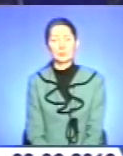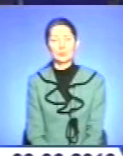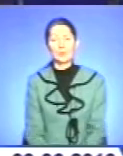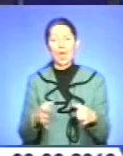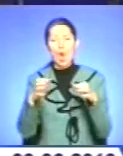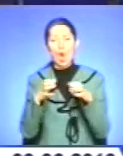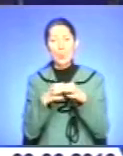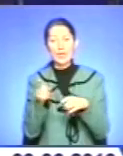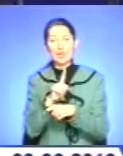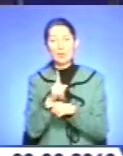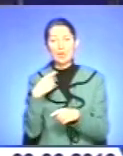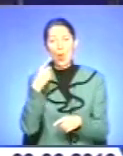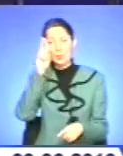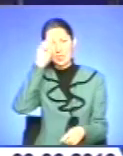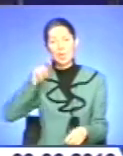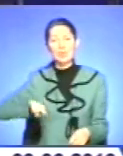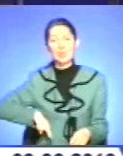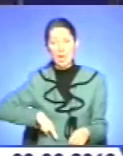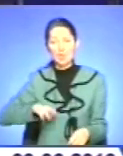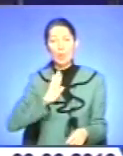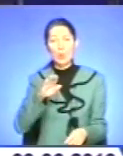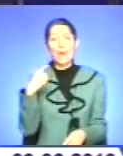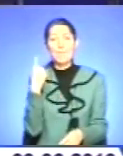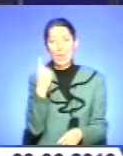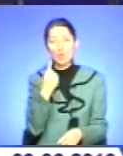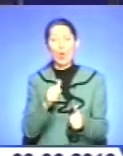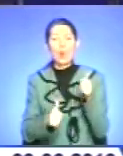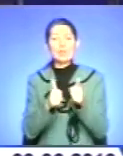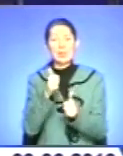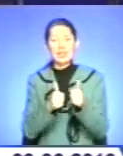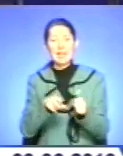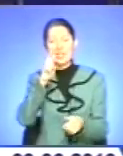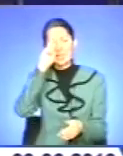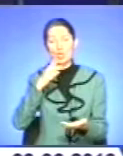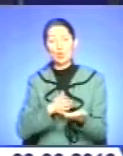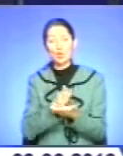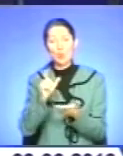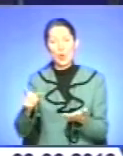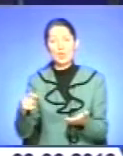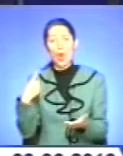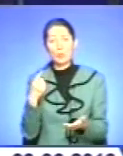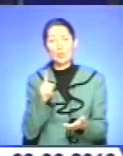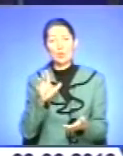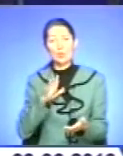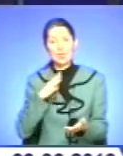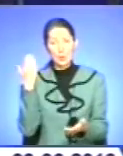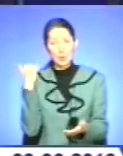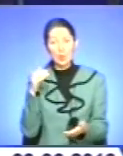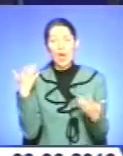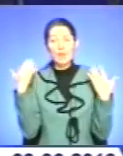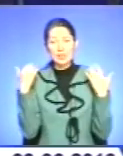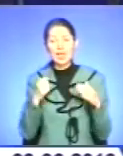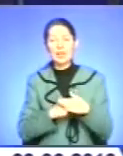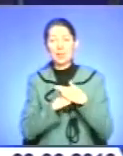Команда Тернопільської облдержадміністрації була першою у спартакіаді держслужбовців області, що відбулася минулих вихідних на